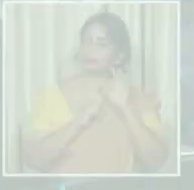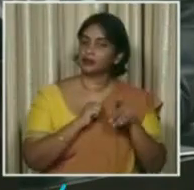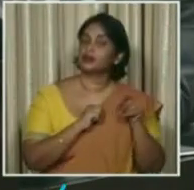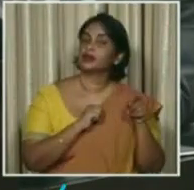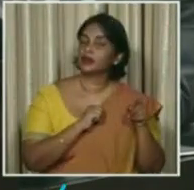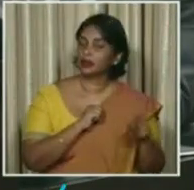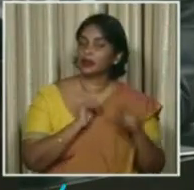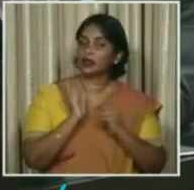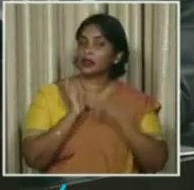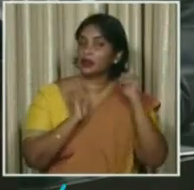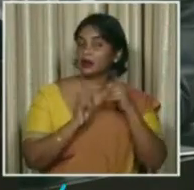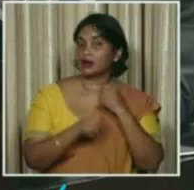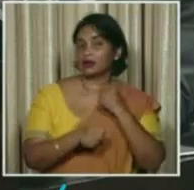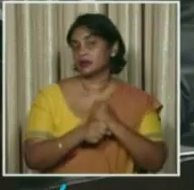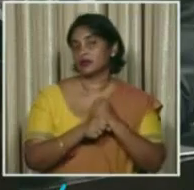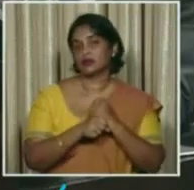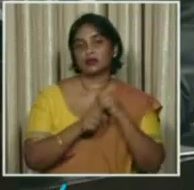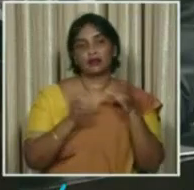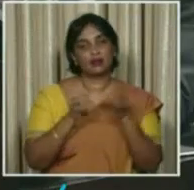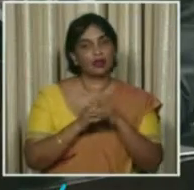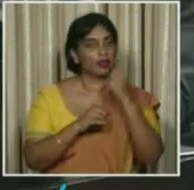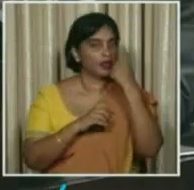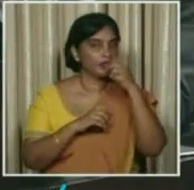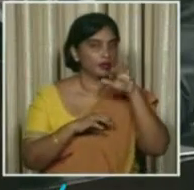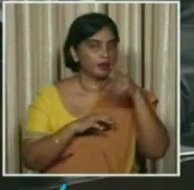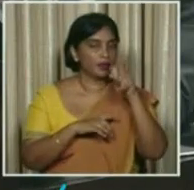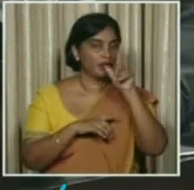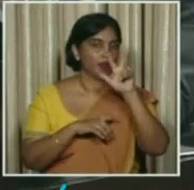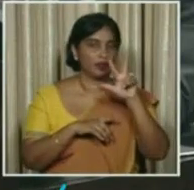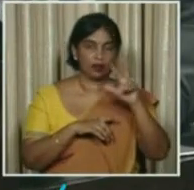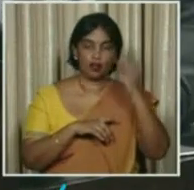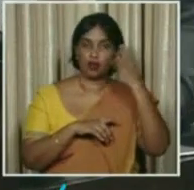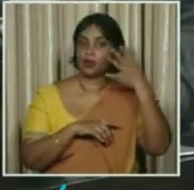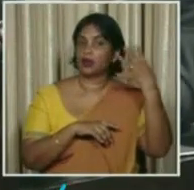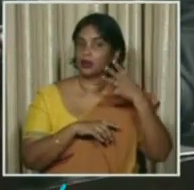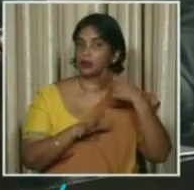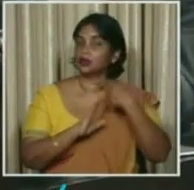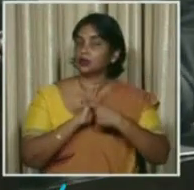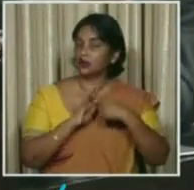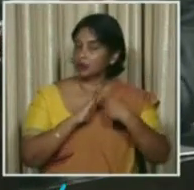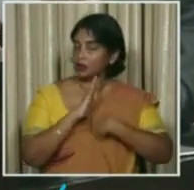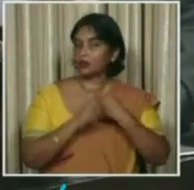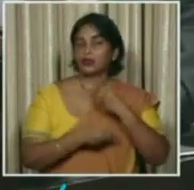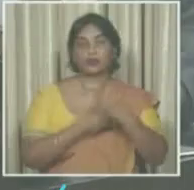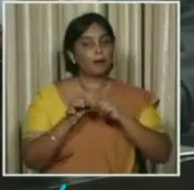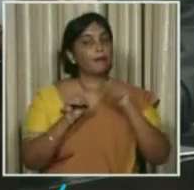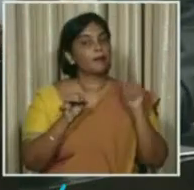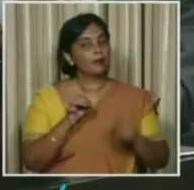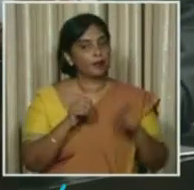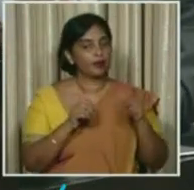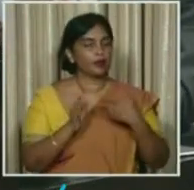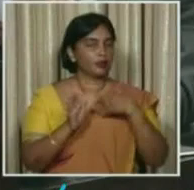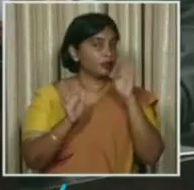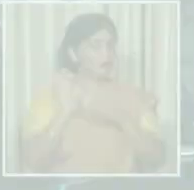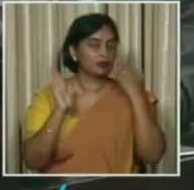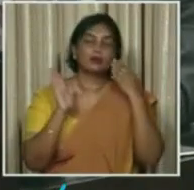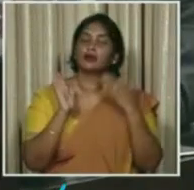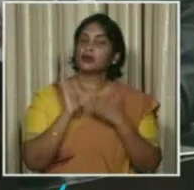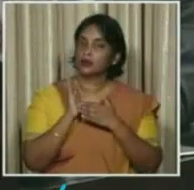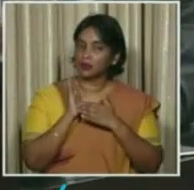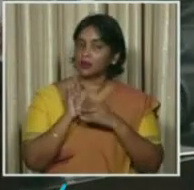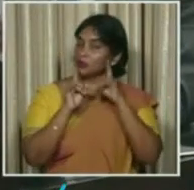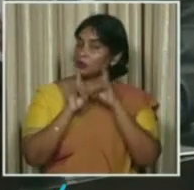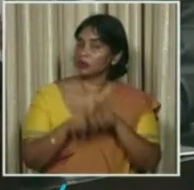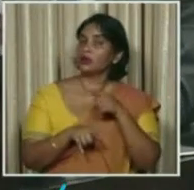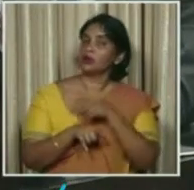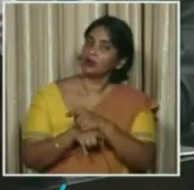සඳහාද අතික රාජ්‍ය සභාවේ 1978 අංක 4 දරන ශ්‍රී ලංකා ආයෝජන මණ්ඩල පනත ඉවත් කිරීම සඳහාද, ඊට